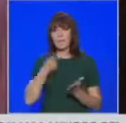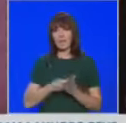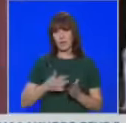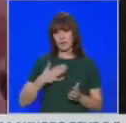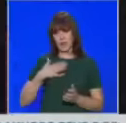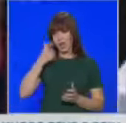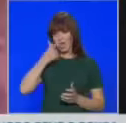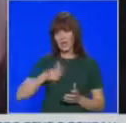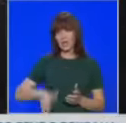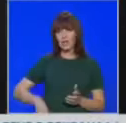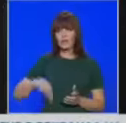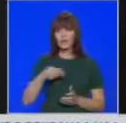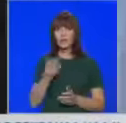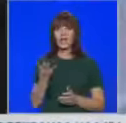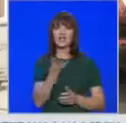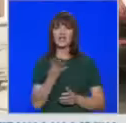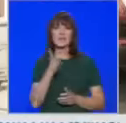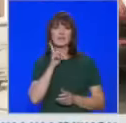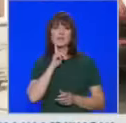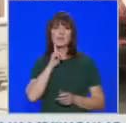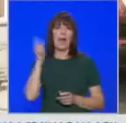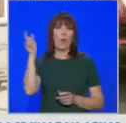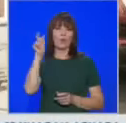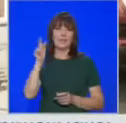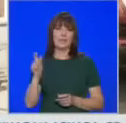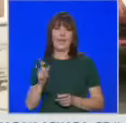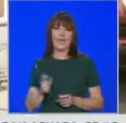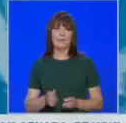джоба си консумацията на 4 италианци.